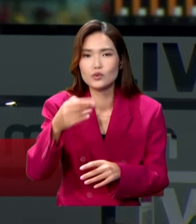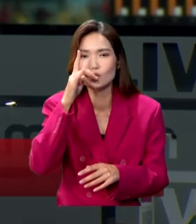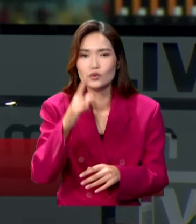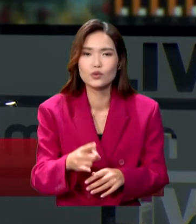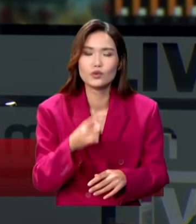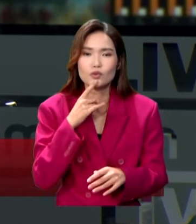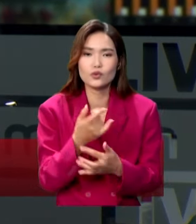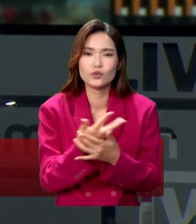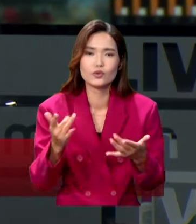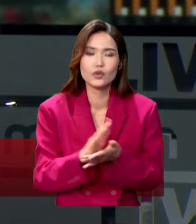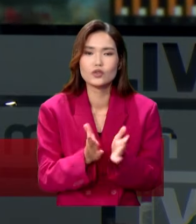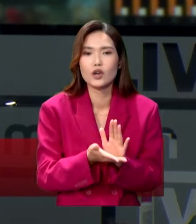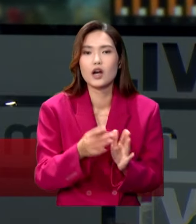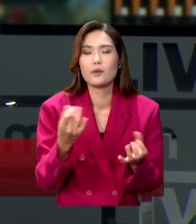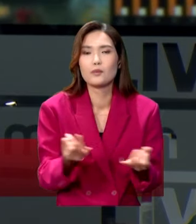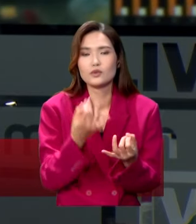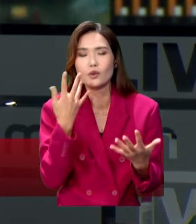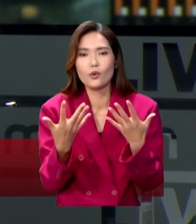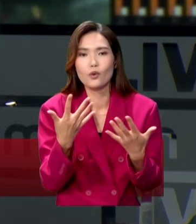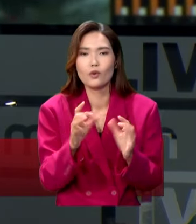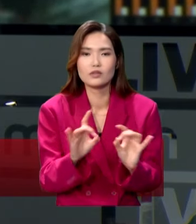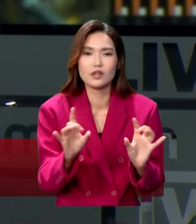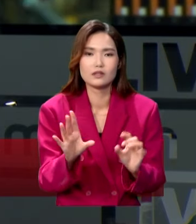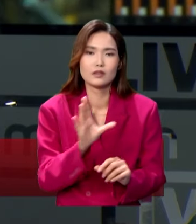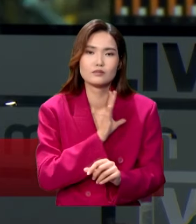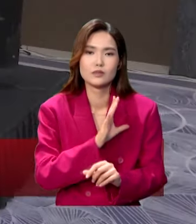сияқты елдердің жағдайына қатысты көзқарасымен де бөлісті.